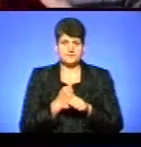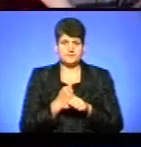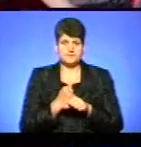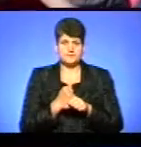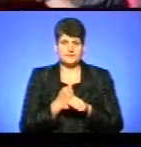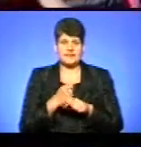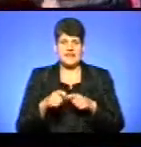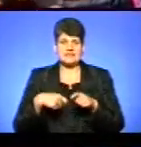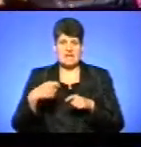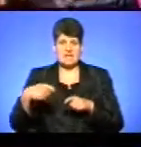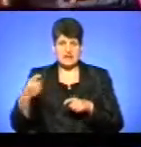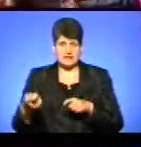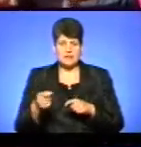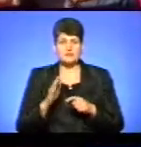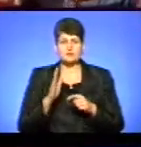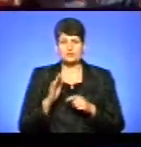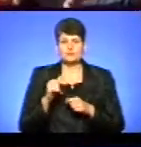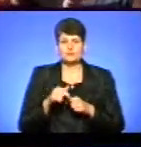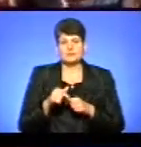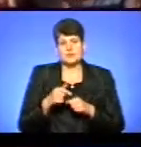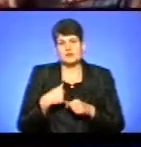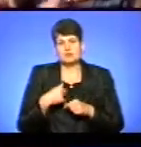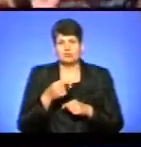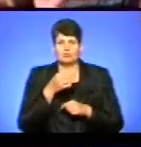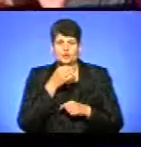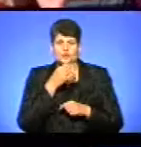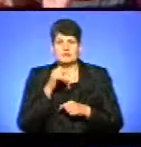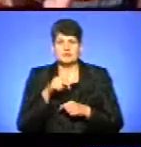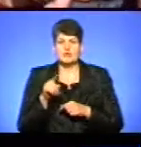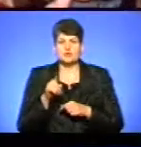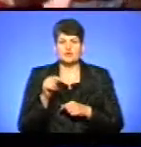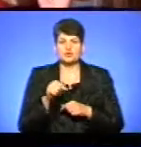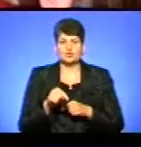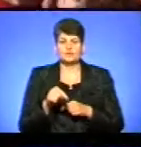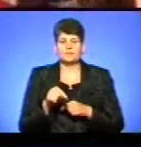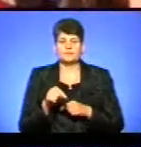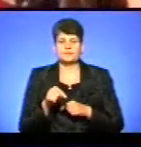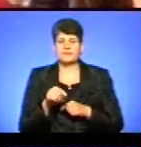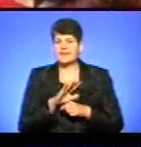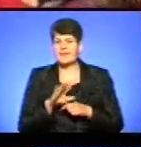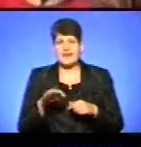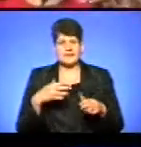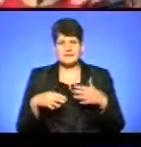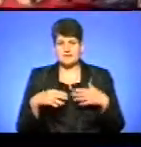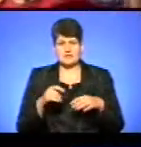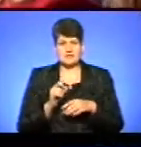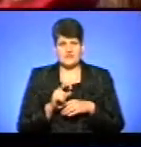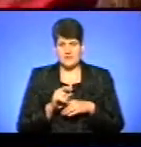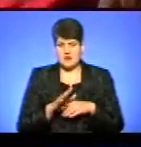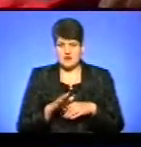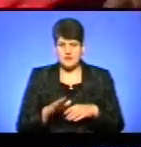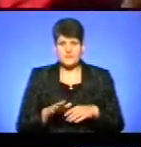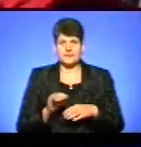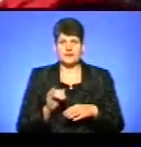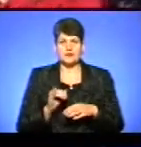Ми будемо робити естафети тут, а будемо, ну, мені тут подобається те, що тут не такі вже слабкі завдання,